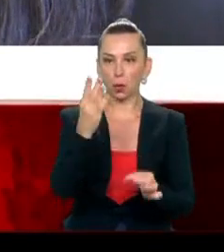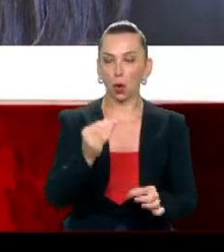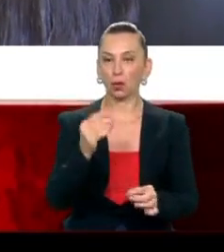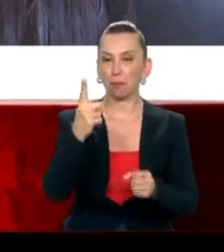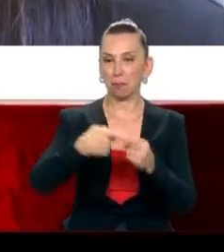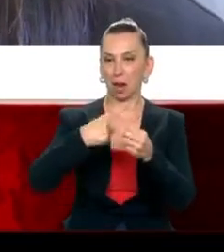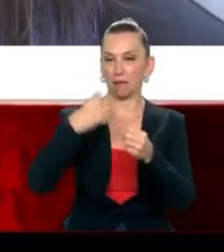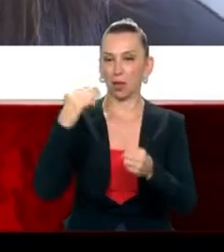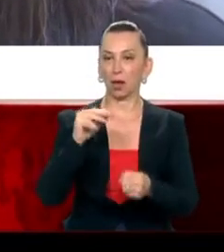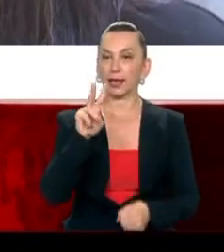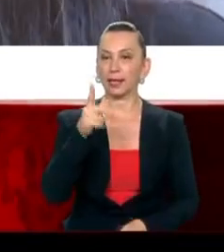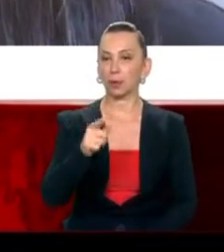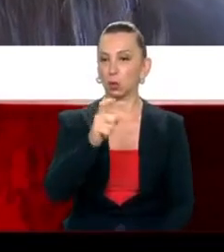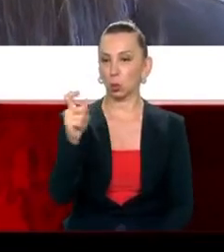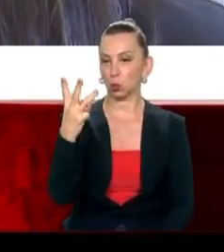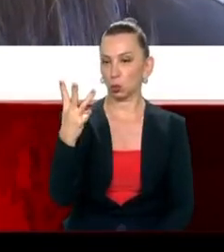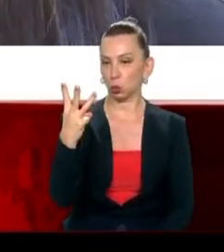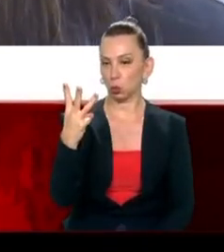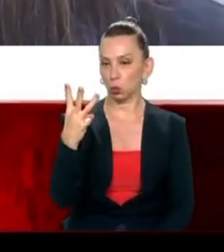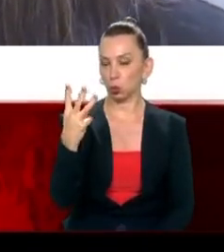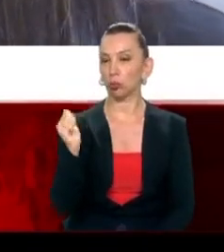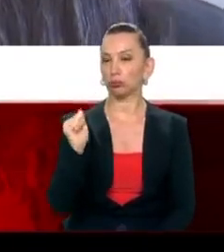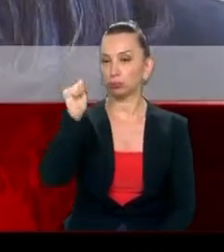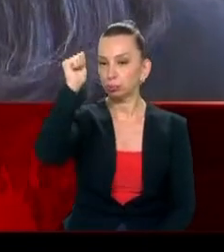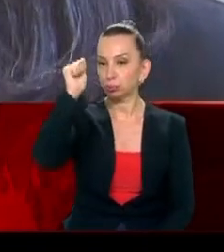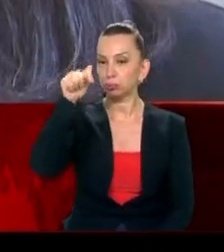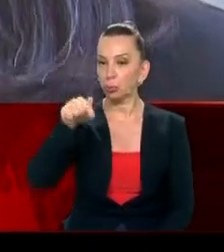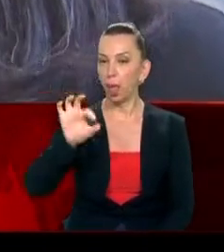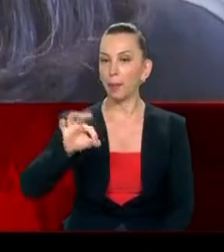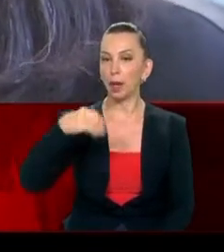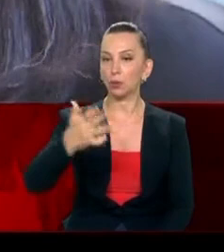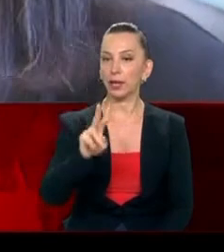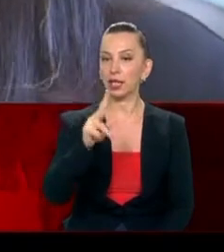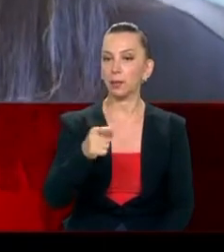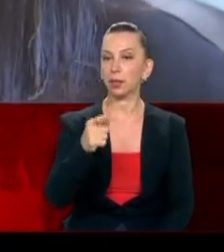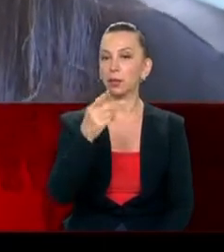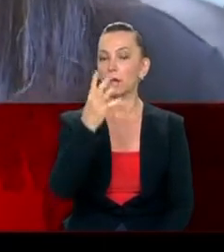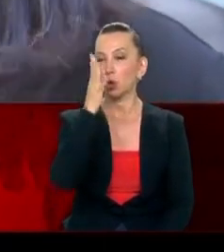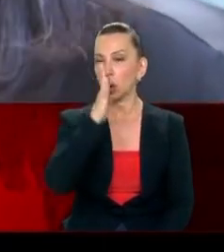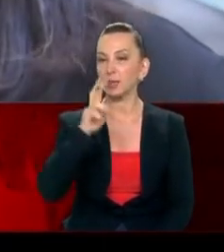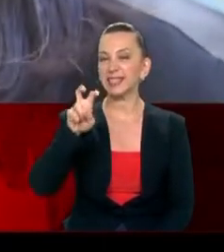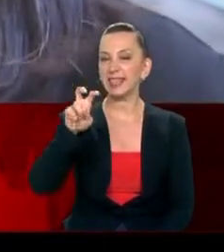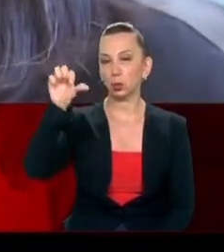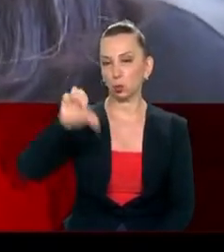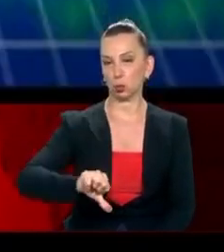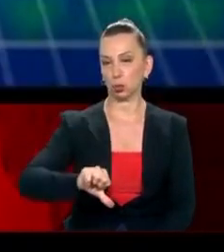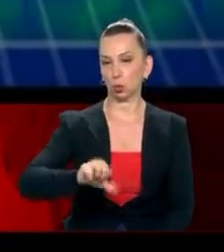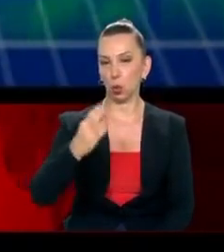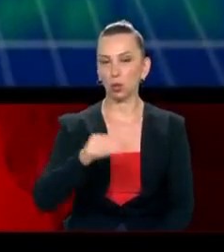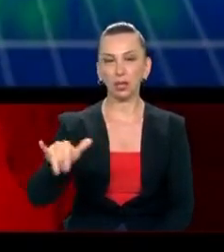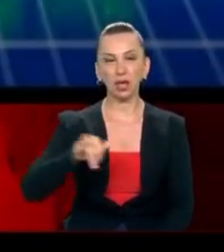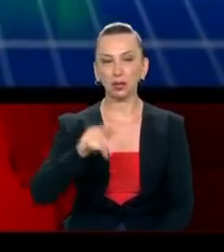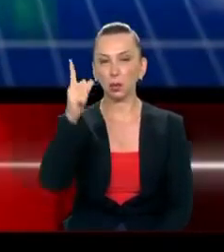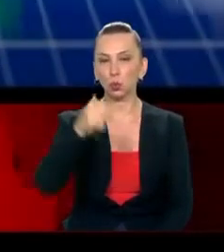hafta borsa 7903 seviyelerine kadar yükselip ve ardından 7408 seviyelerine kadar düşüş gerçekleştirdi.